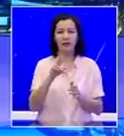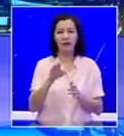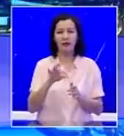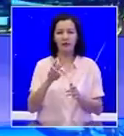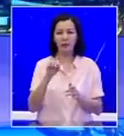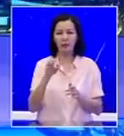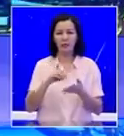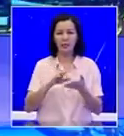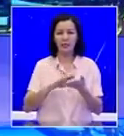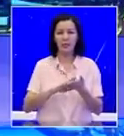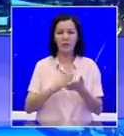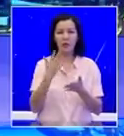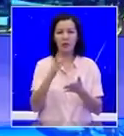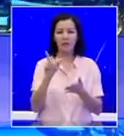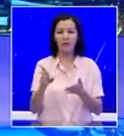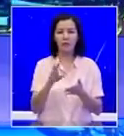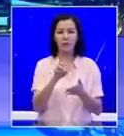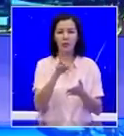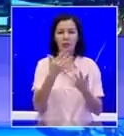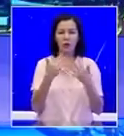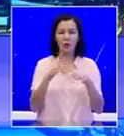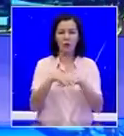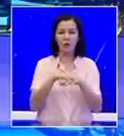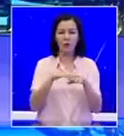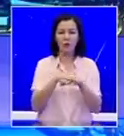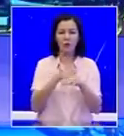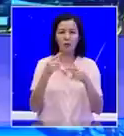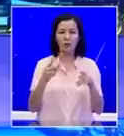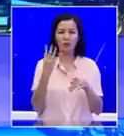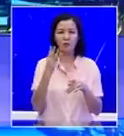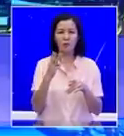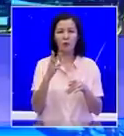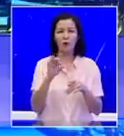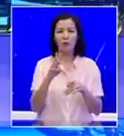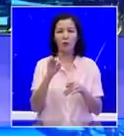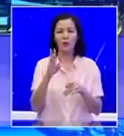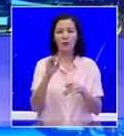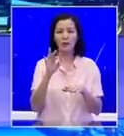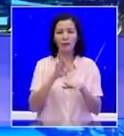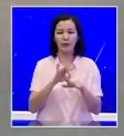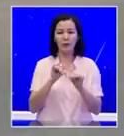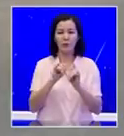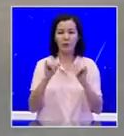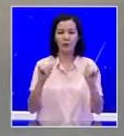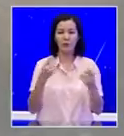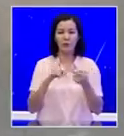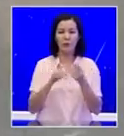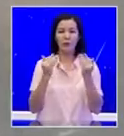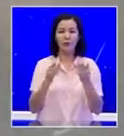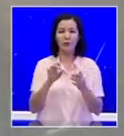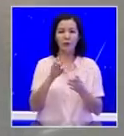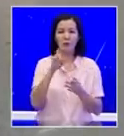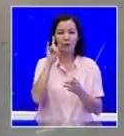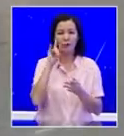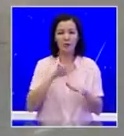отыр. Науқастардың 5-еуі Шелек ауданының тұрғындары. Өзге 3-еуі өтеген Батыр кентінен індеттің күн сана бөршуіне байланысты бүгін